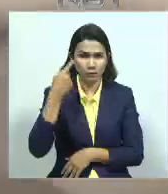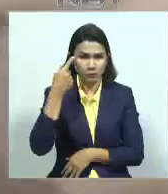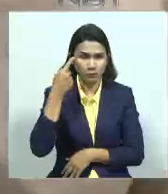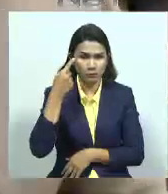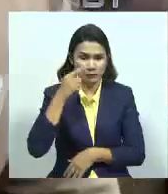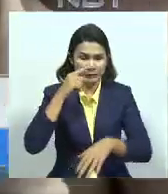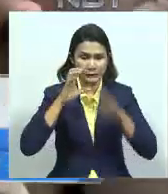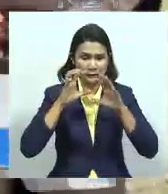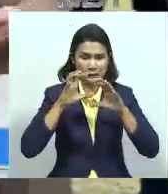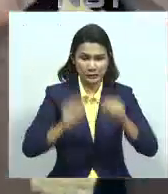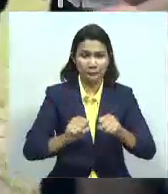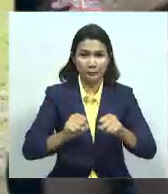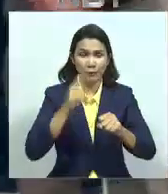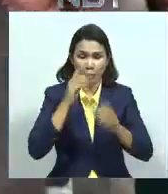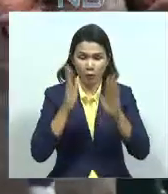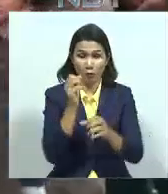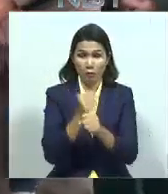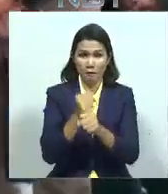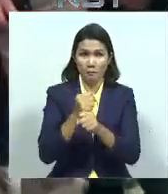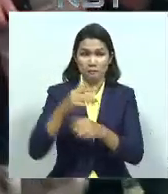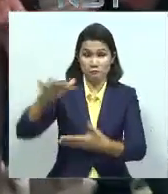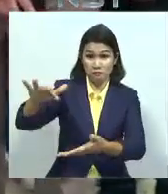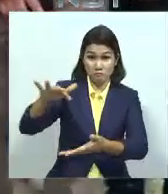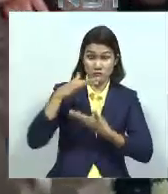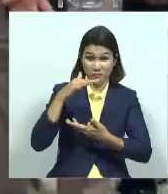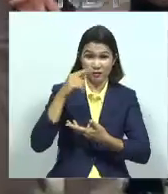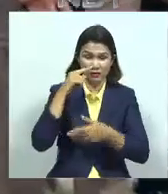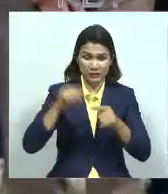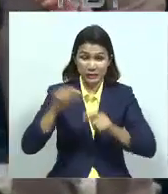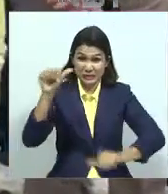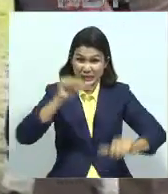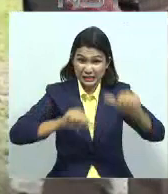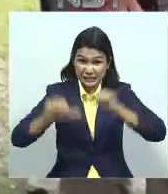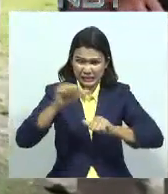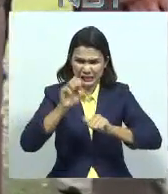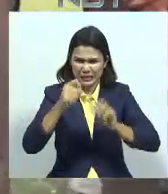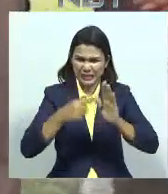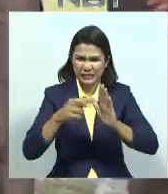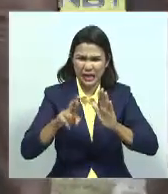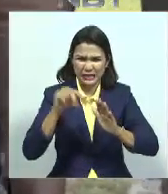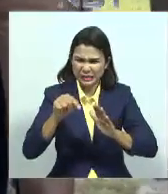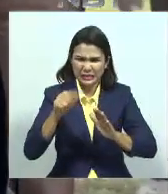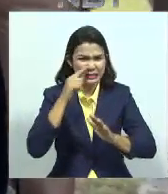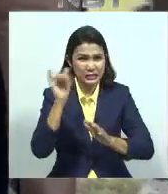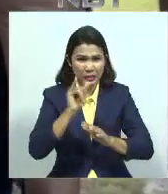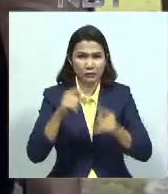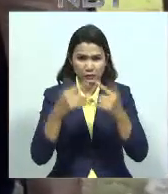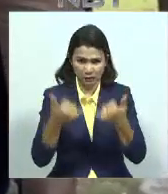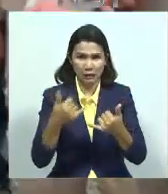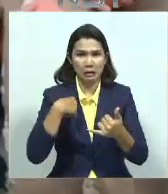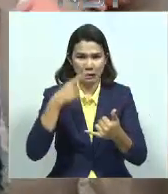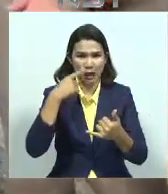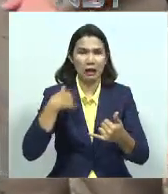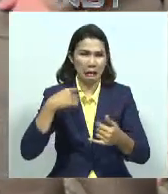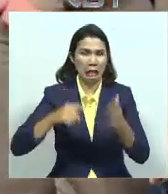การจับผู้ผลิตนำเข้าสารไซบูตามีนได้เลยแม้แต่ครั้งเดียวครั้งนี้ถือเป็นครั้งประวัติศาสตร์น